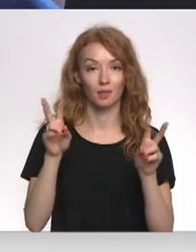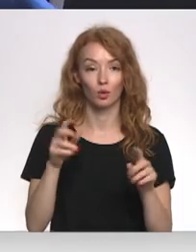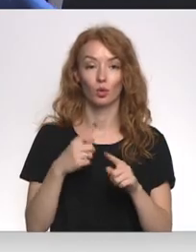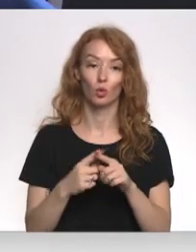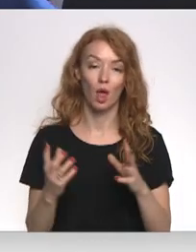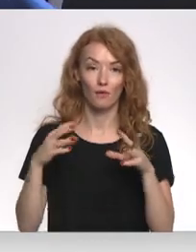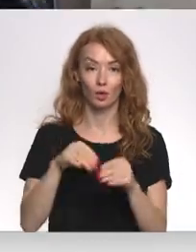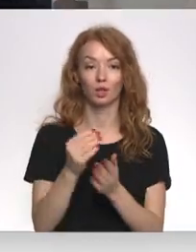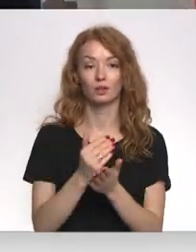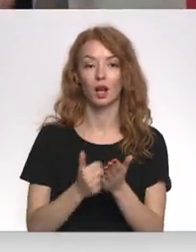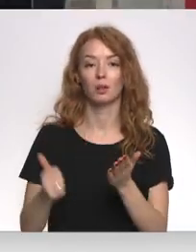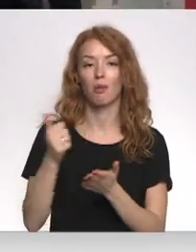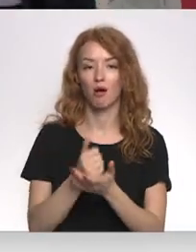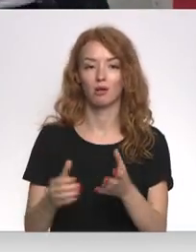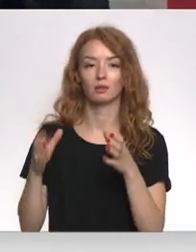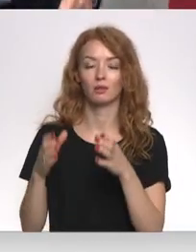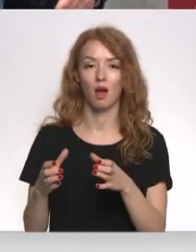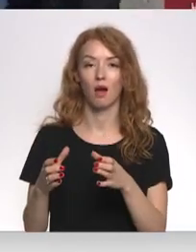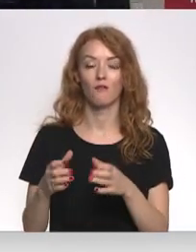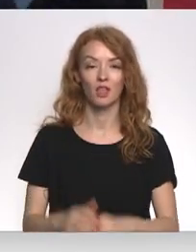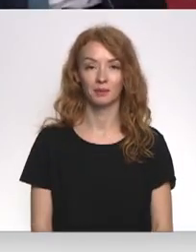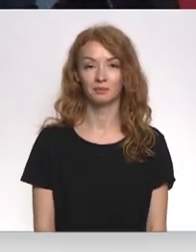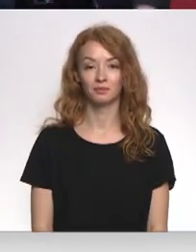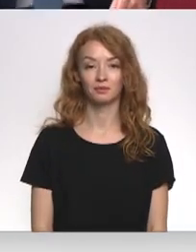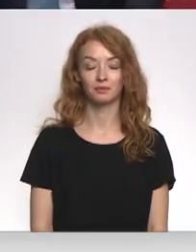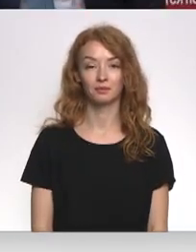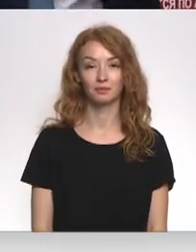un apvienotās saraksta pārstāvji. Madara Līcīte, Andris Piedītis, Latvijas televīzija.